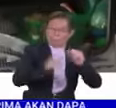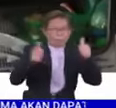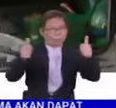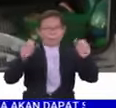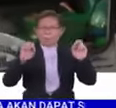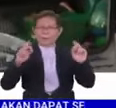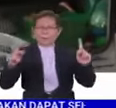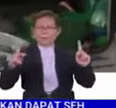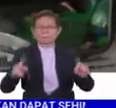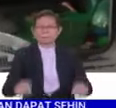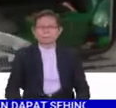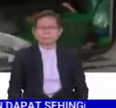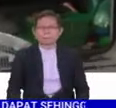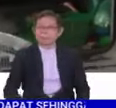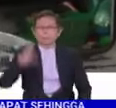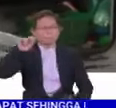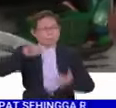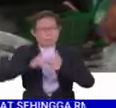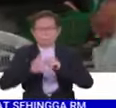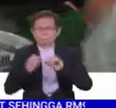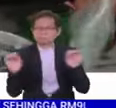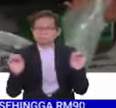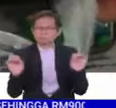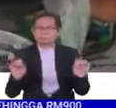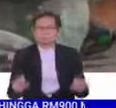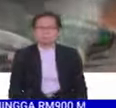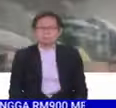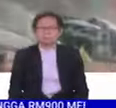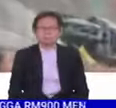kan. Tak ada masalah apa.